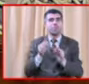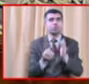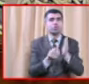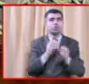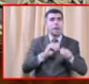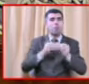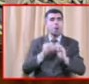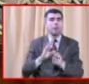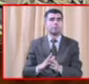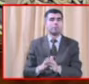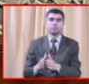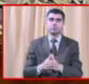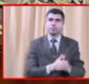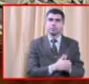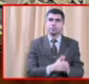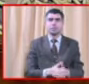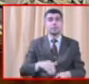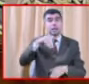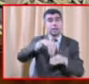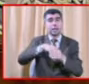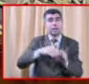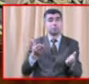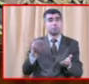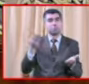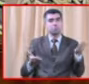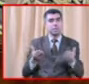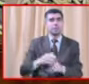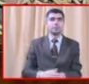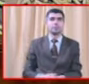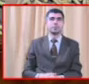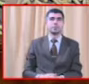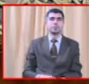للوحدة التعادلية. تفضلي السيدة النائبة.